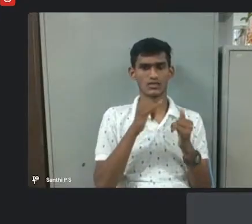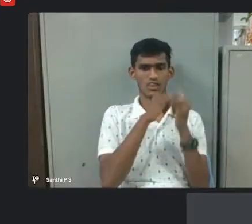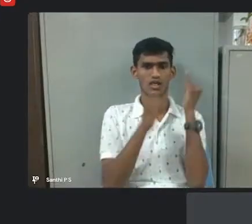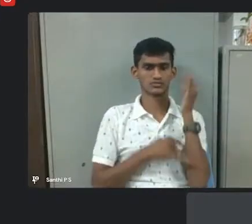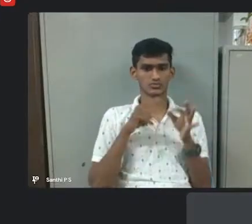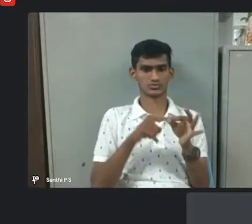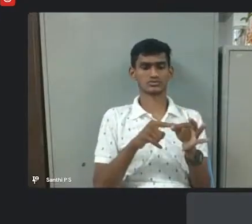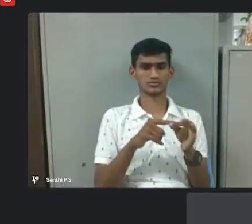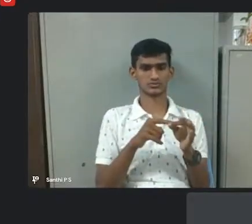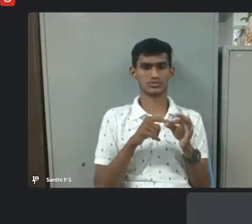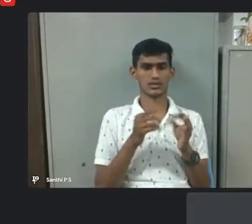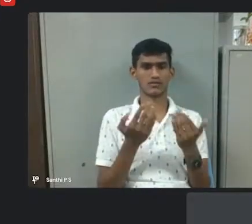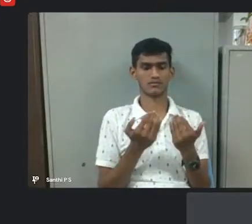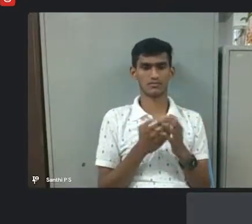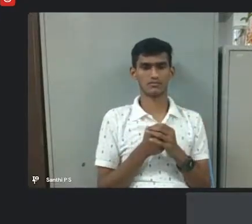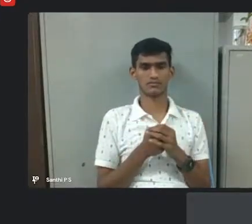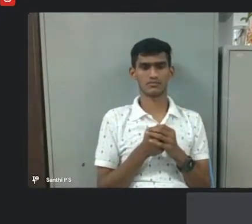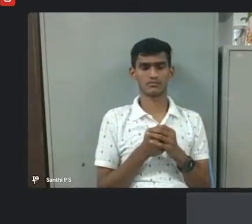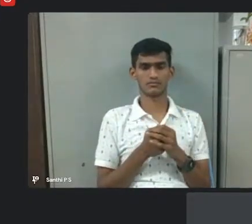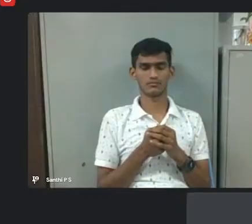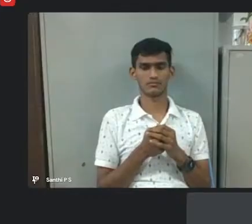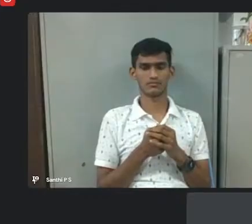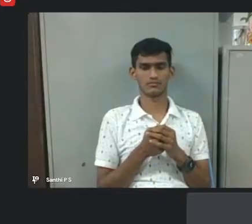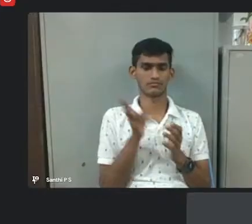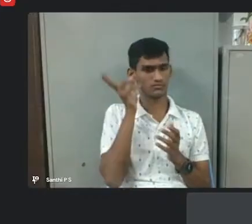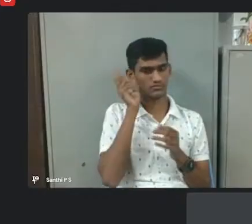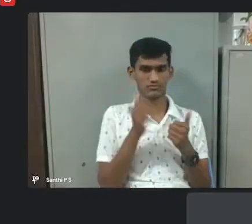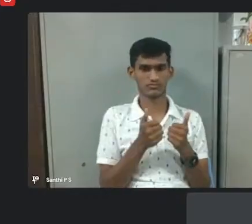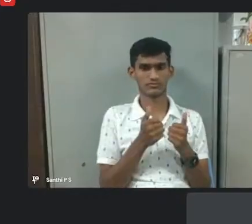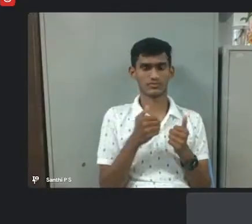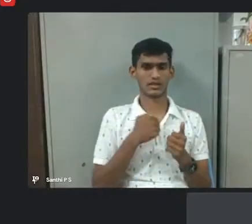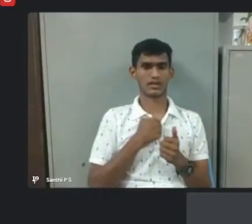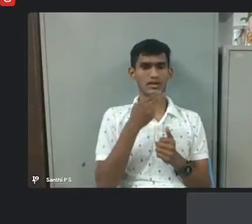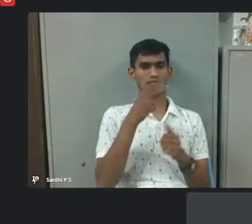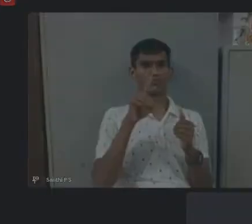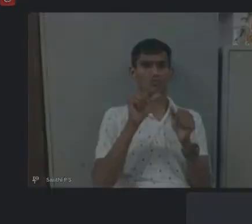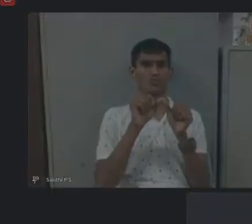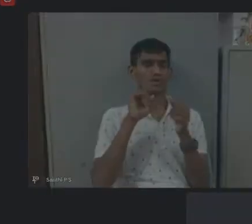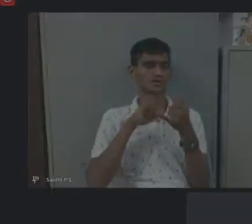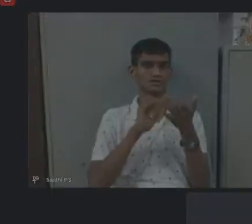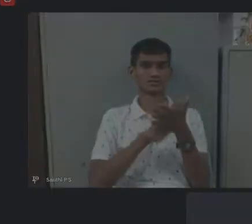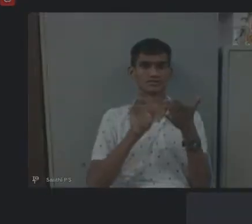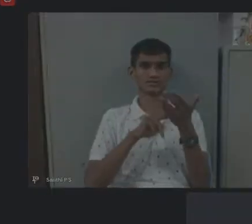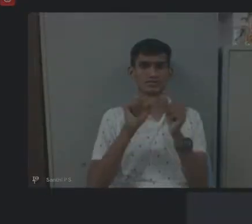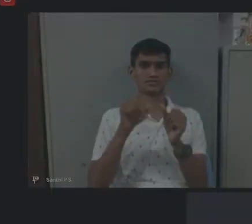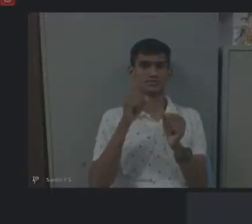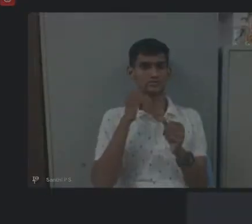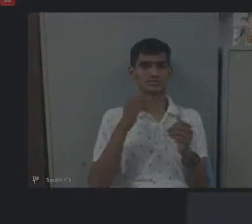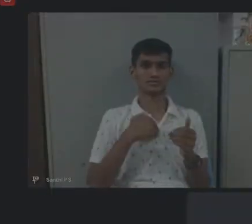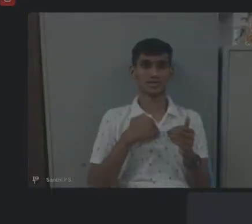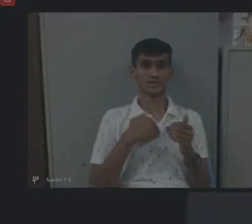ആയിട്ട്. കേൾക്കാൻ പറ്റുന്നുണ്ടോ? കേൾക്കാൻ, ചോദിച്ചോളൂ. ഹലോ, എന്റെ പേര് വൈഷ്ണവി. ഞാൻ MG യൂണിവേഴ്സിറ്റിയിലാണ്